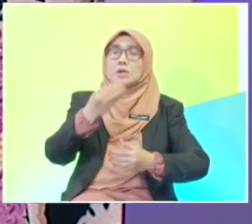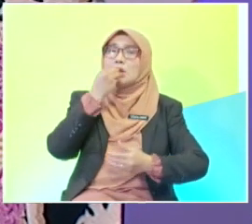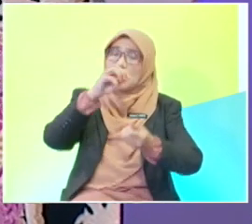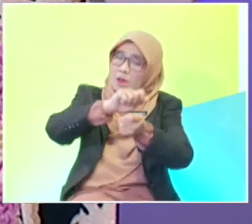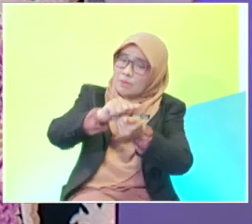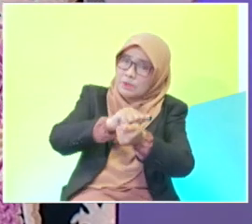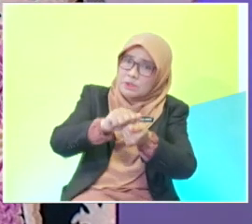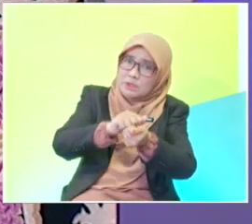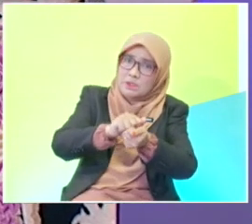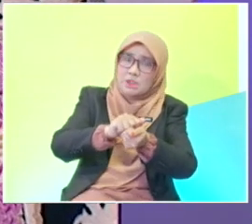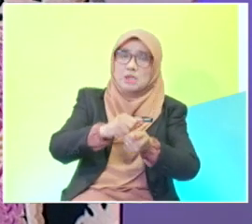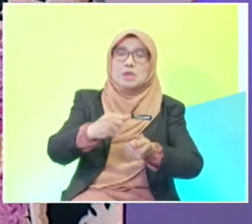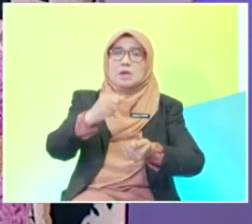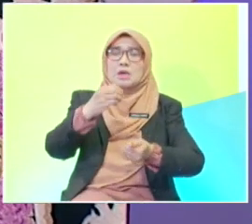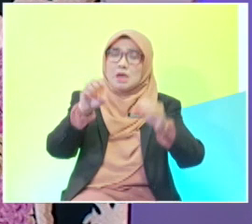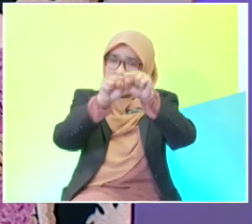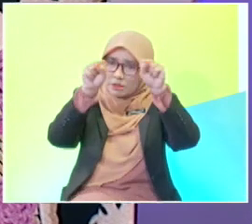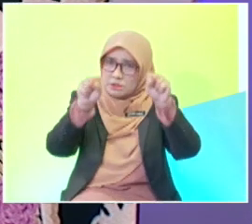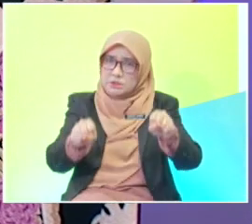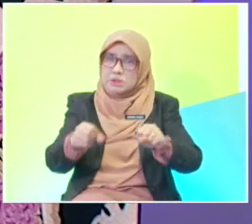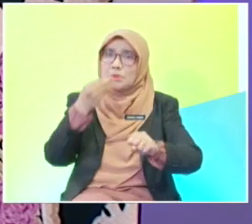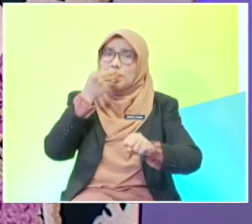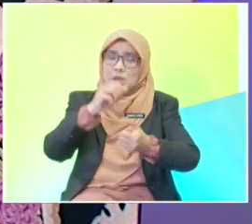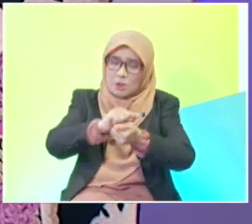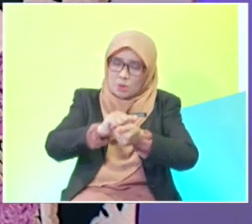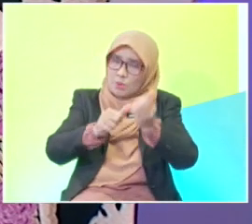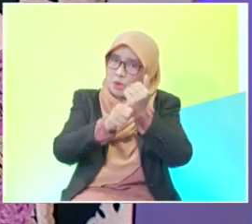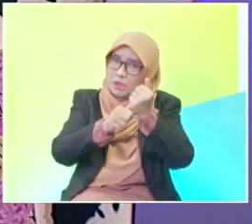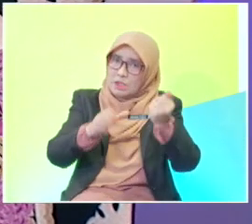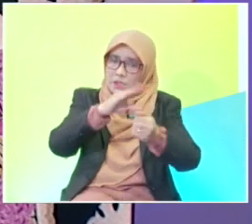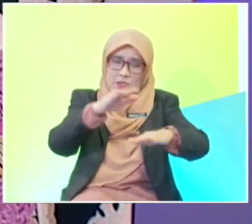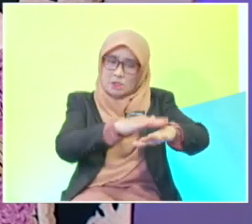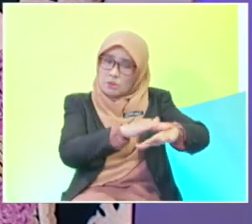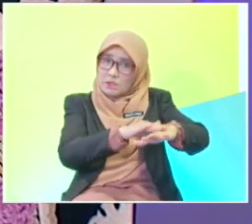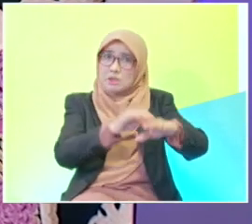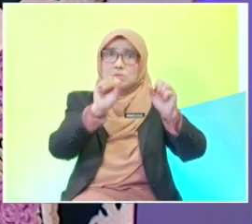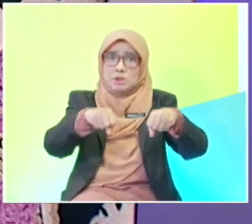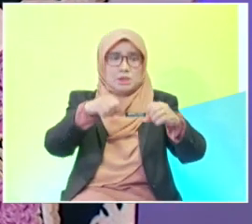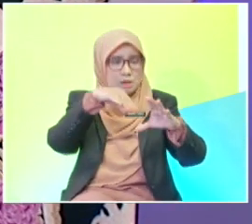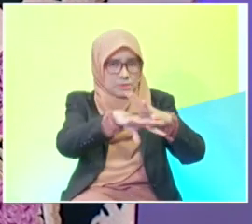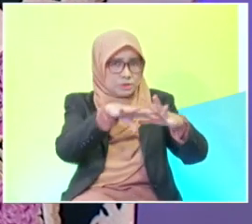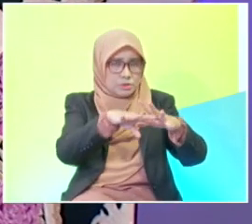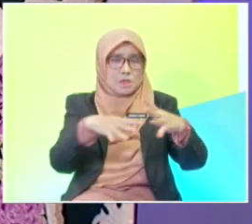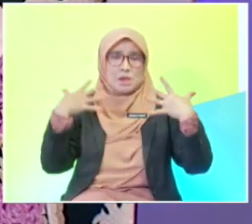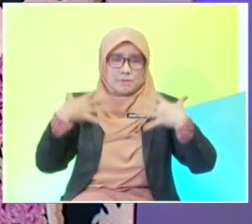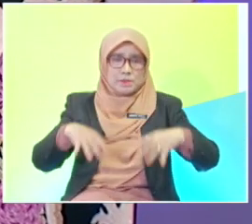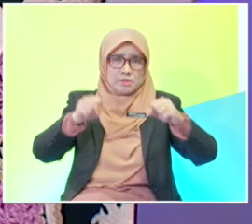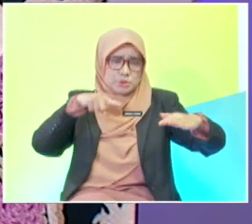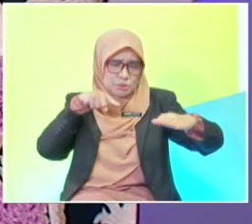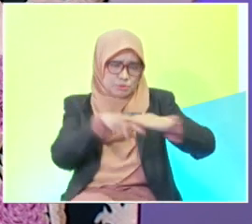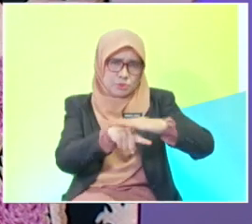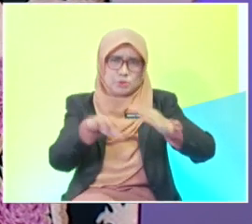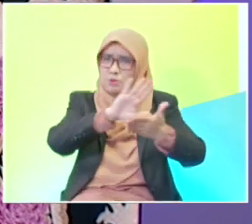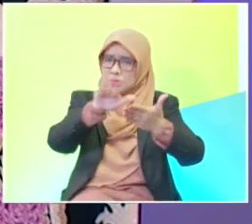sistem perkumuhan dan juga kulit. Okey, dan patogen yang masuk ni tadi perlulah dimusnahkan oleh badan supaya kita